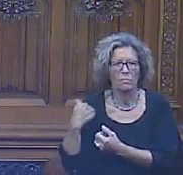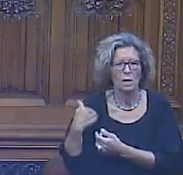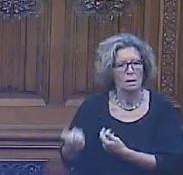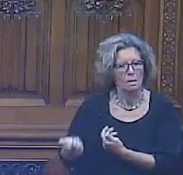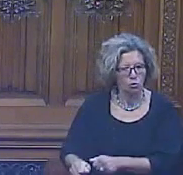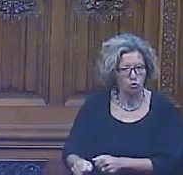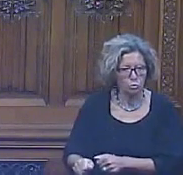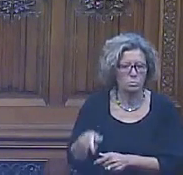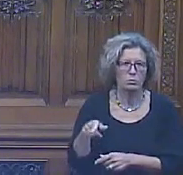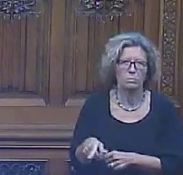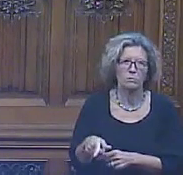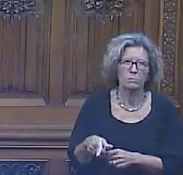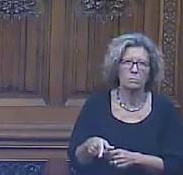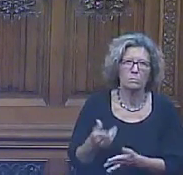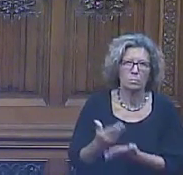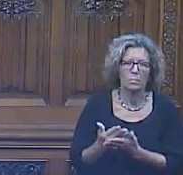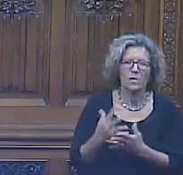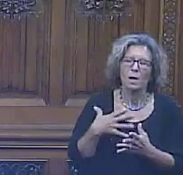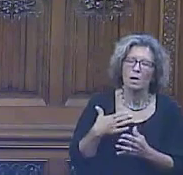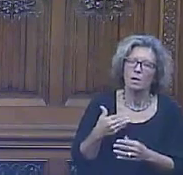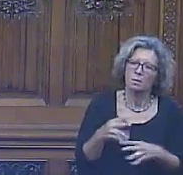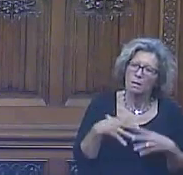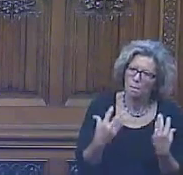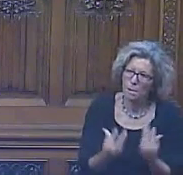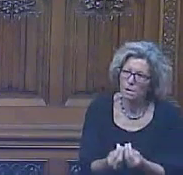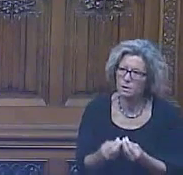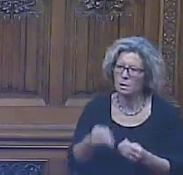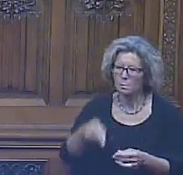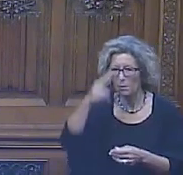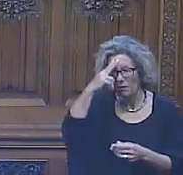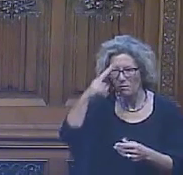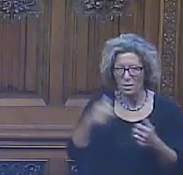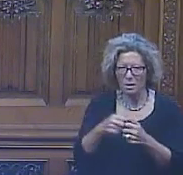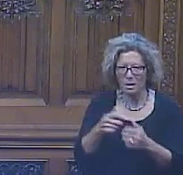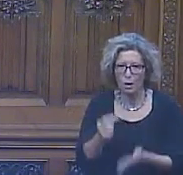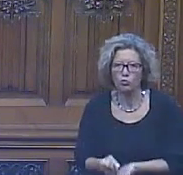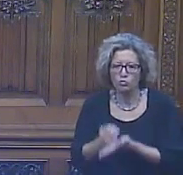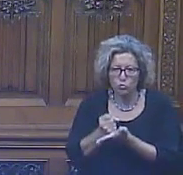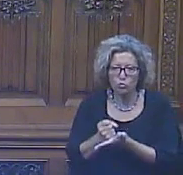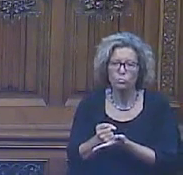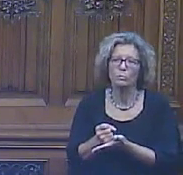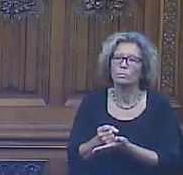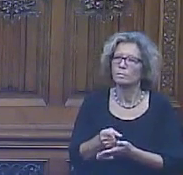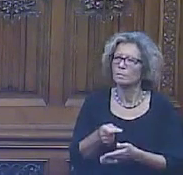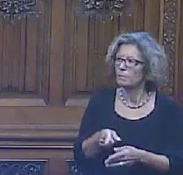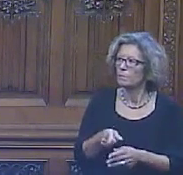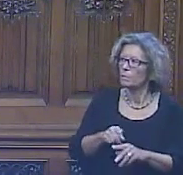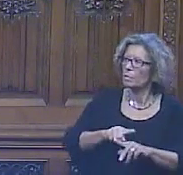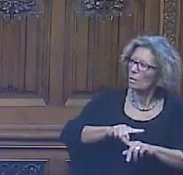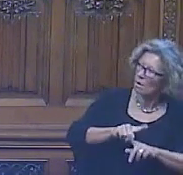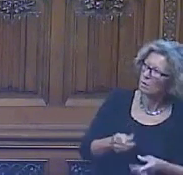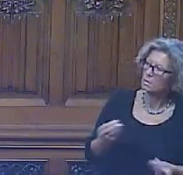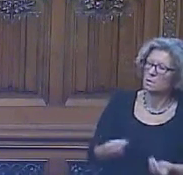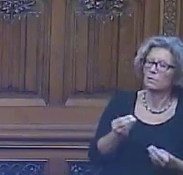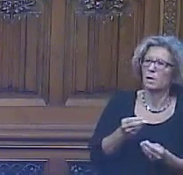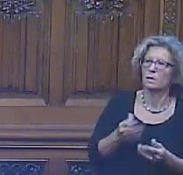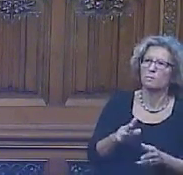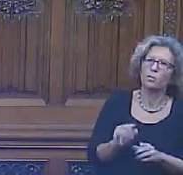beschlossen. Wir haben hier gemeinsam die Wiener Energieunterstützung beschlossen, die was anderes ist als